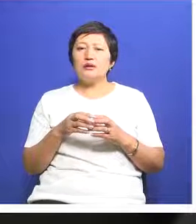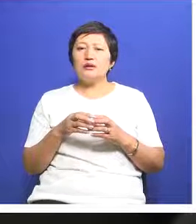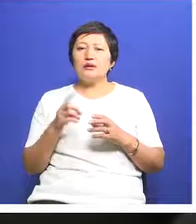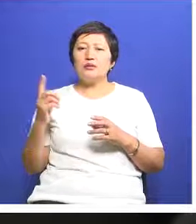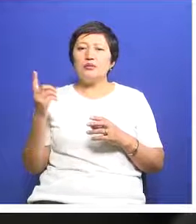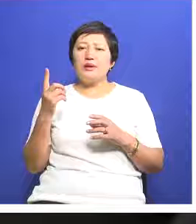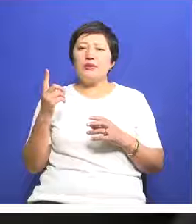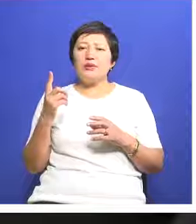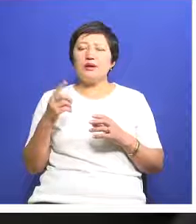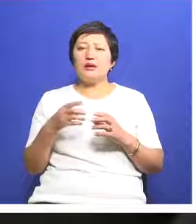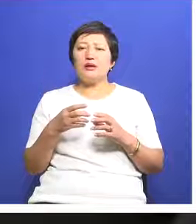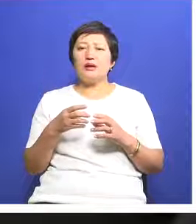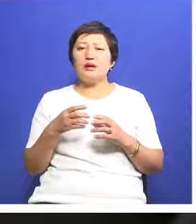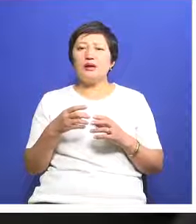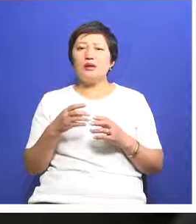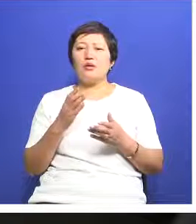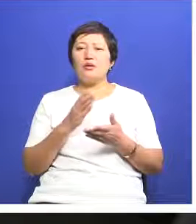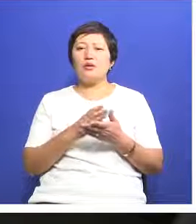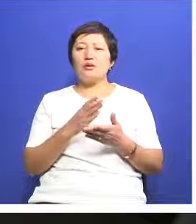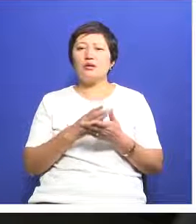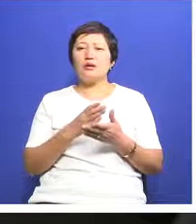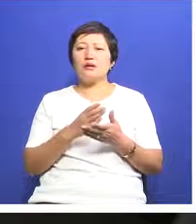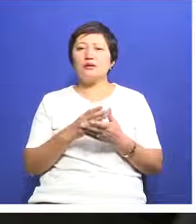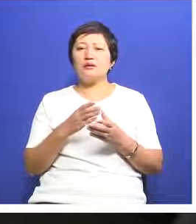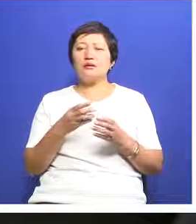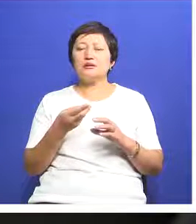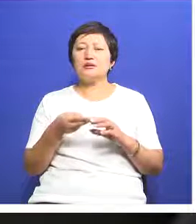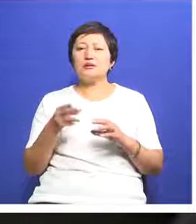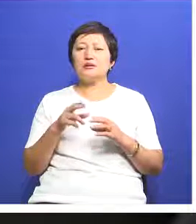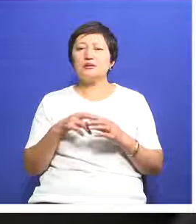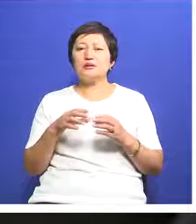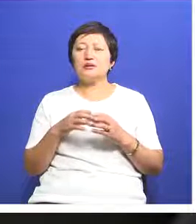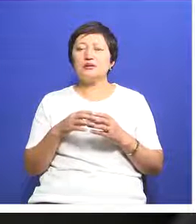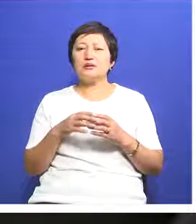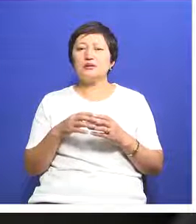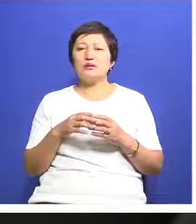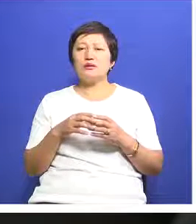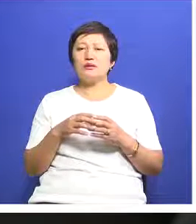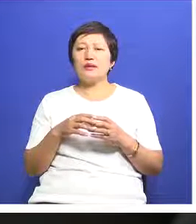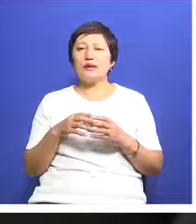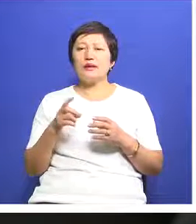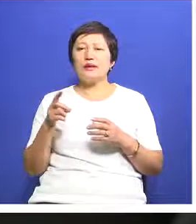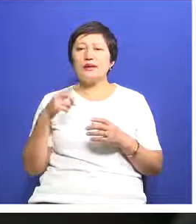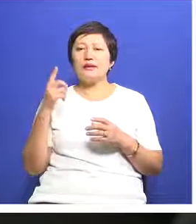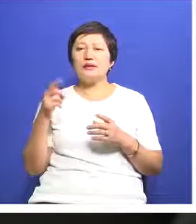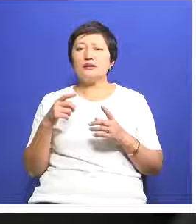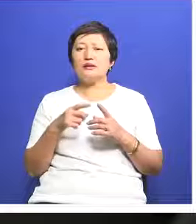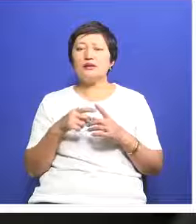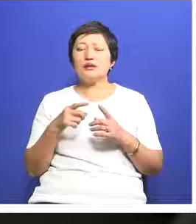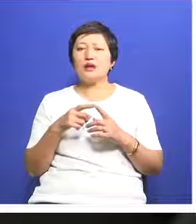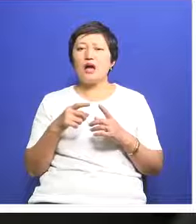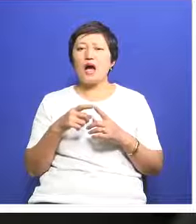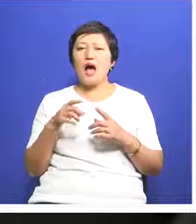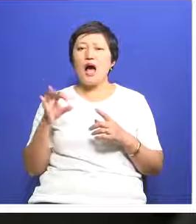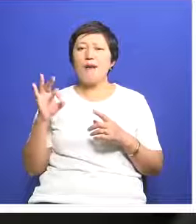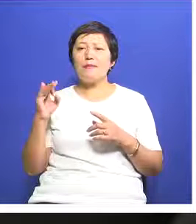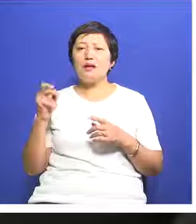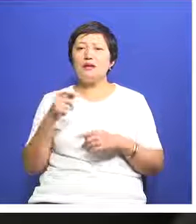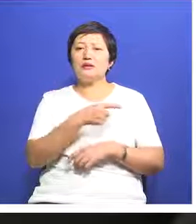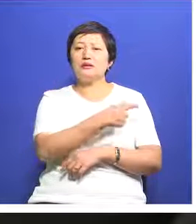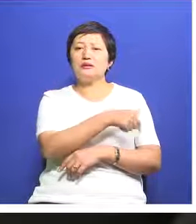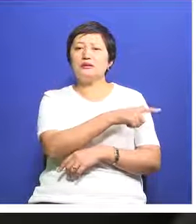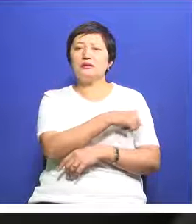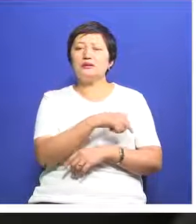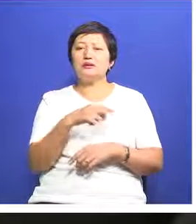Соның біреуі жаңағы орындалады деген бір неге келдіңіз. Мына амбулатория туралы,